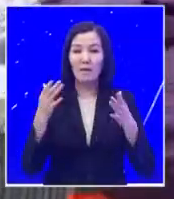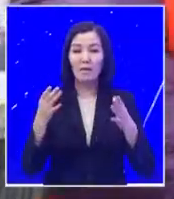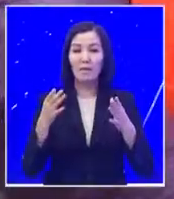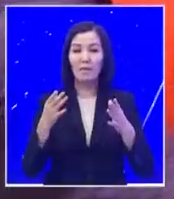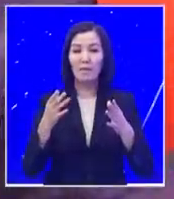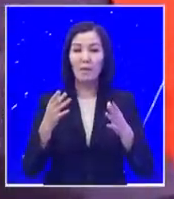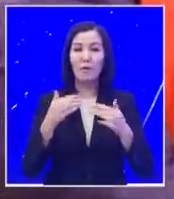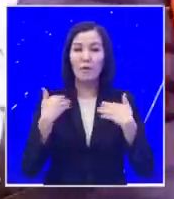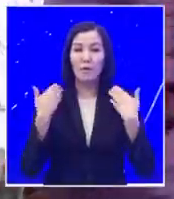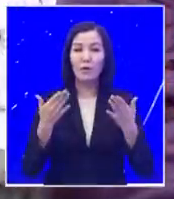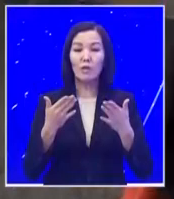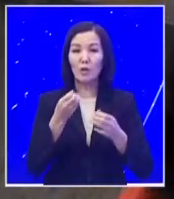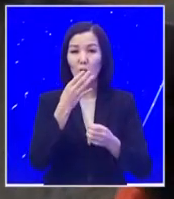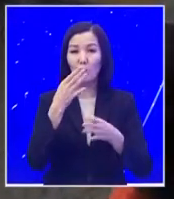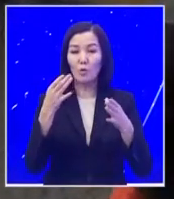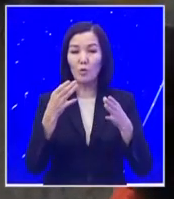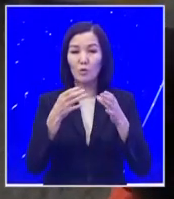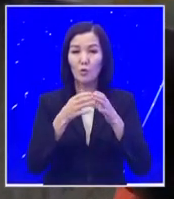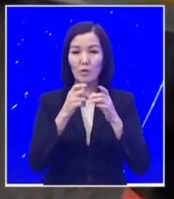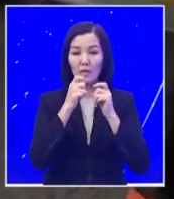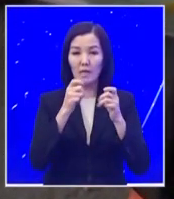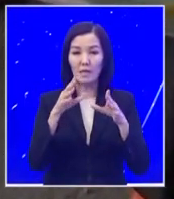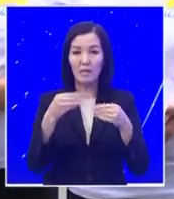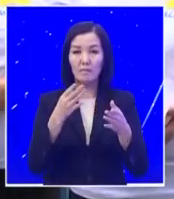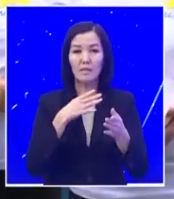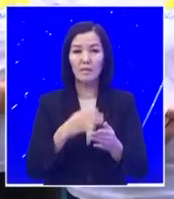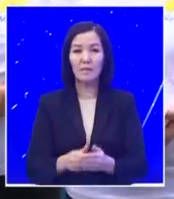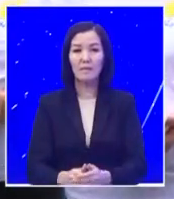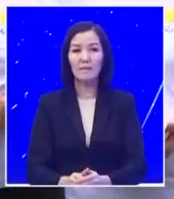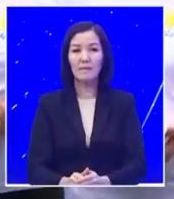арнайы құттықтады. Гүл шоқтарын табыстап, көңілдерін көтерді.